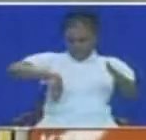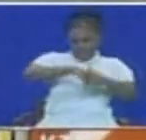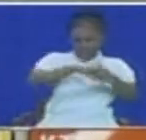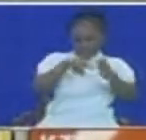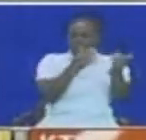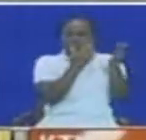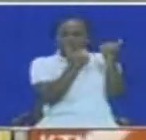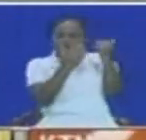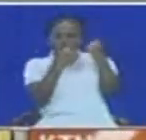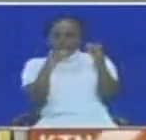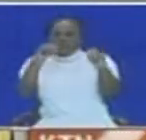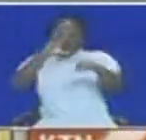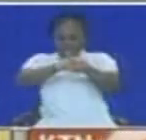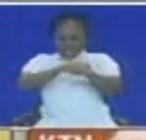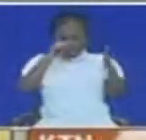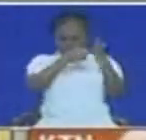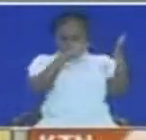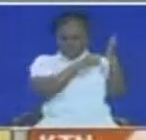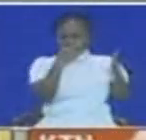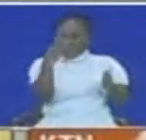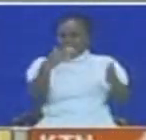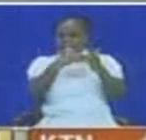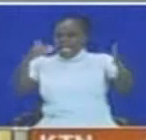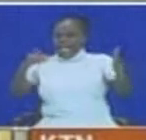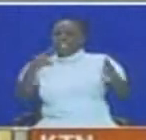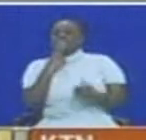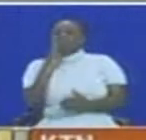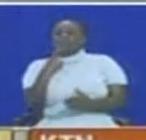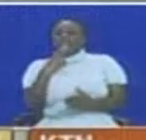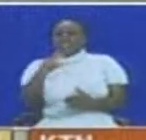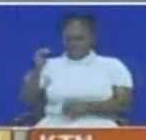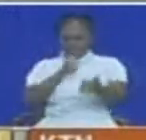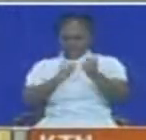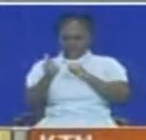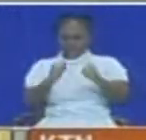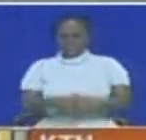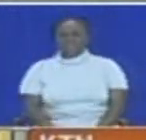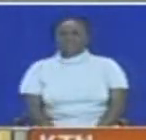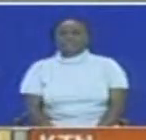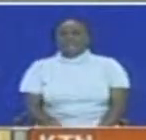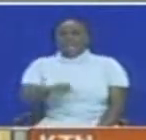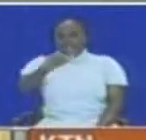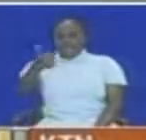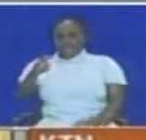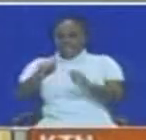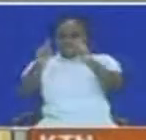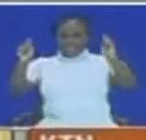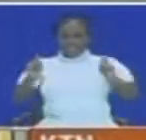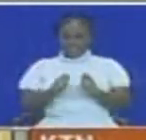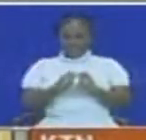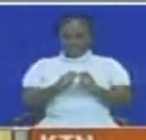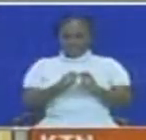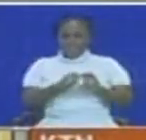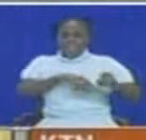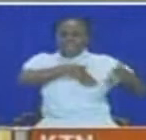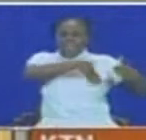itatarajiwa kuzoa alama tatu dhidi ya Sony Sugar baada ya michuano ya weekend hii. Kwingineko, klabu ya Liverpool